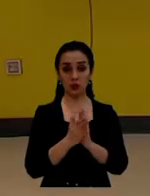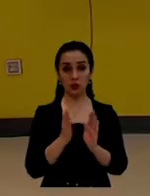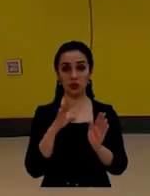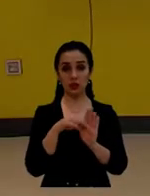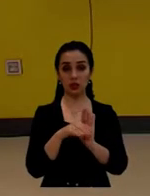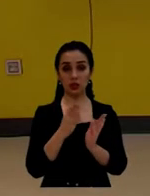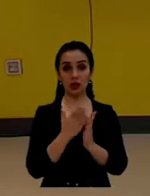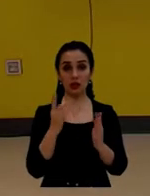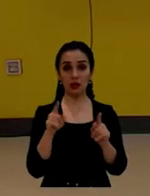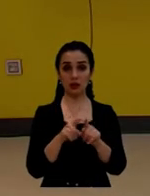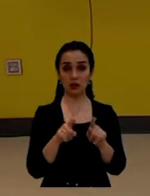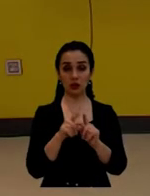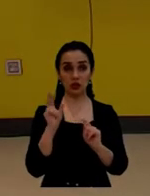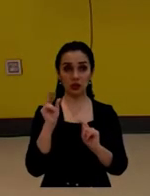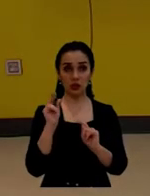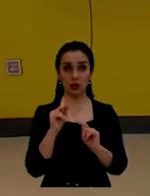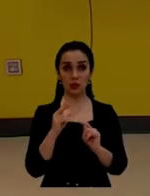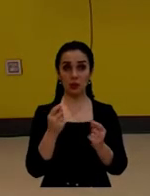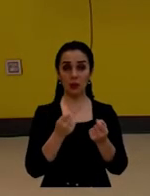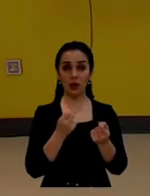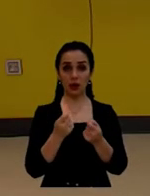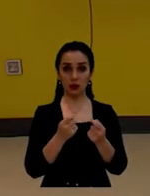одинаковое число молекул